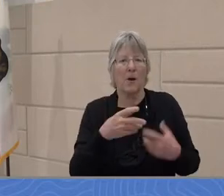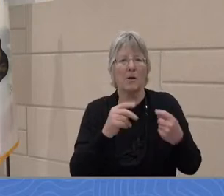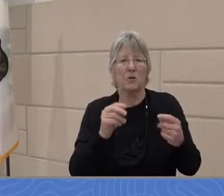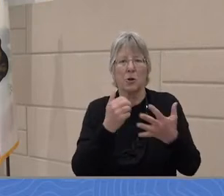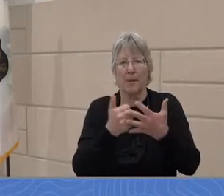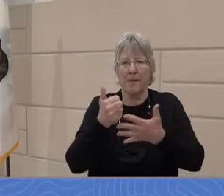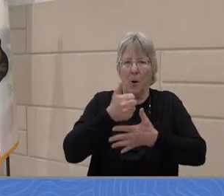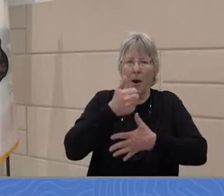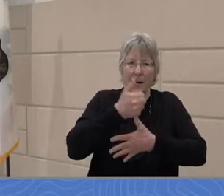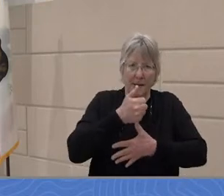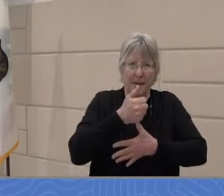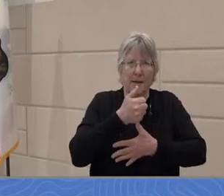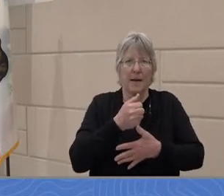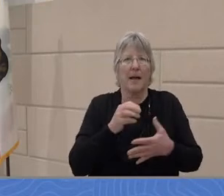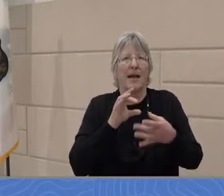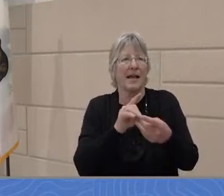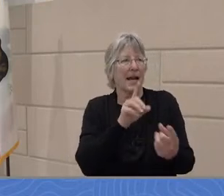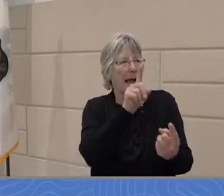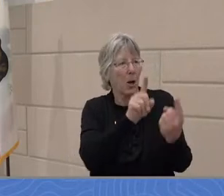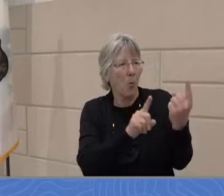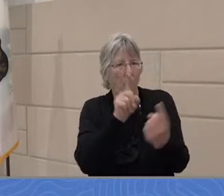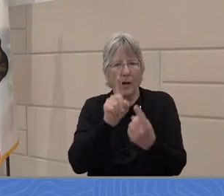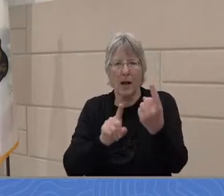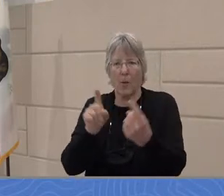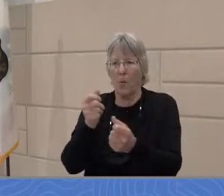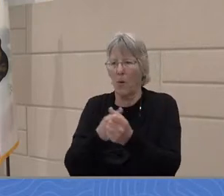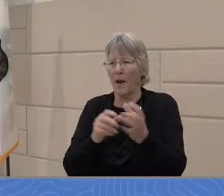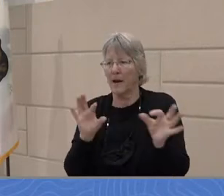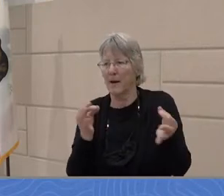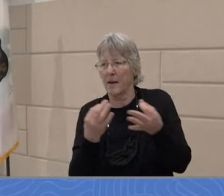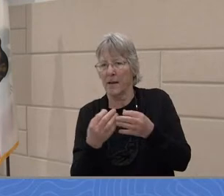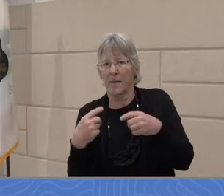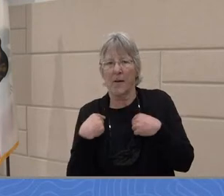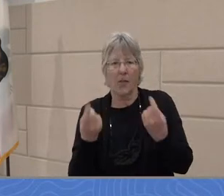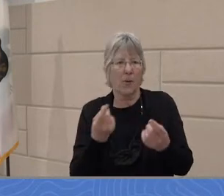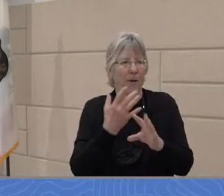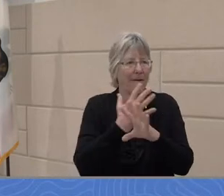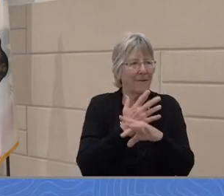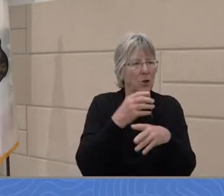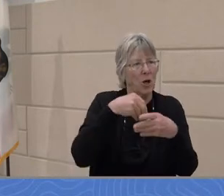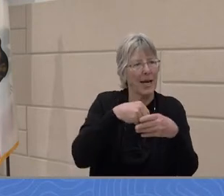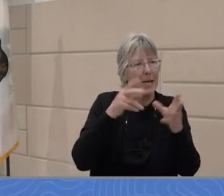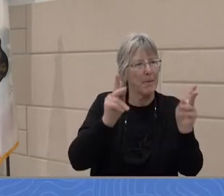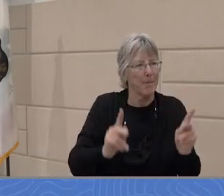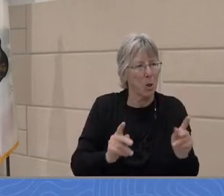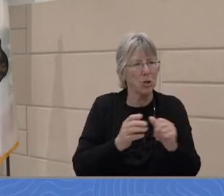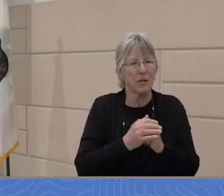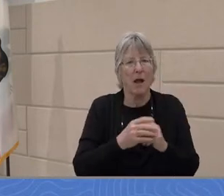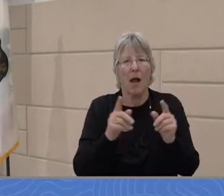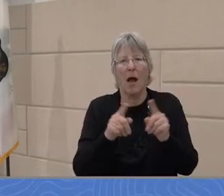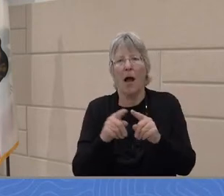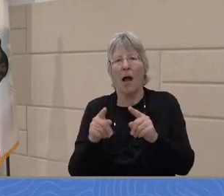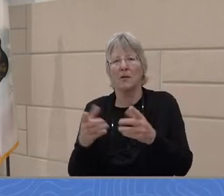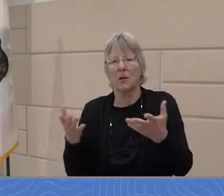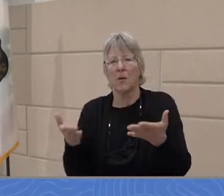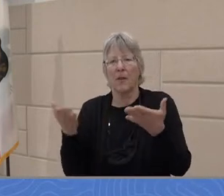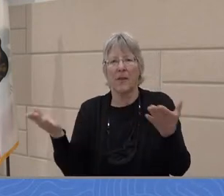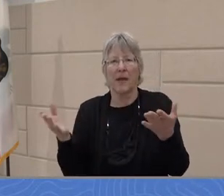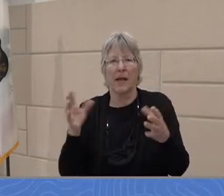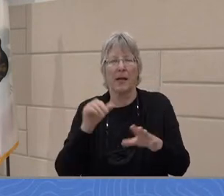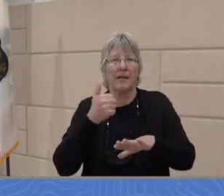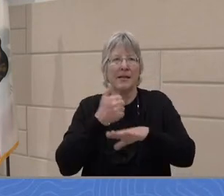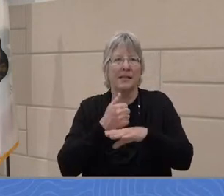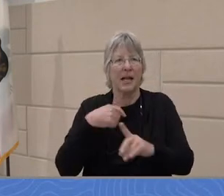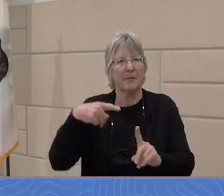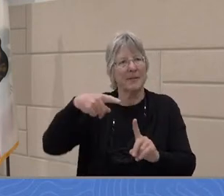គួរតែធ្វើឲ្យមានការទំនាក់ទំនងមួយទល់នឹងមួយទាំងពីចម្ងាយនិងការ